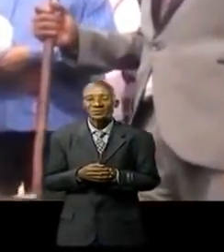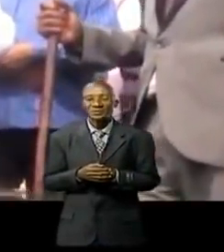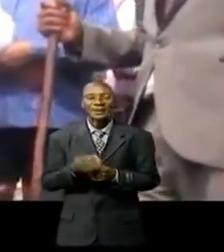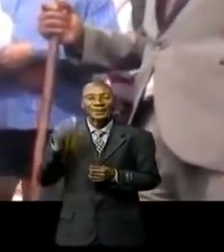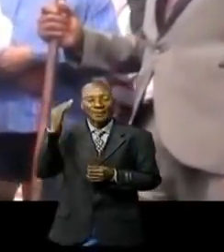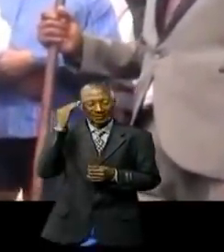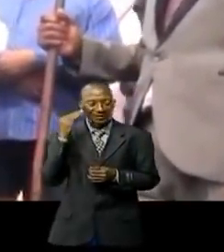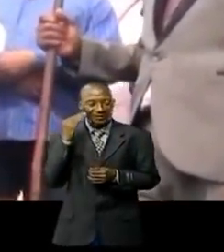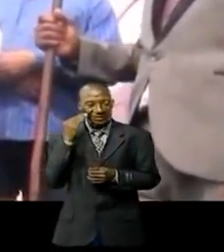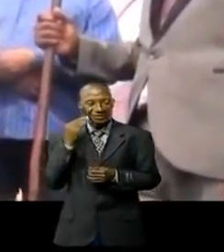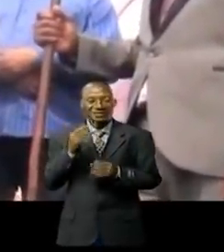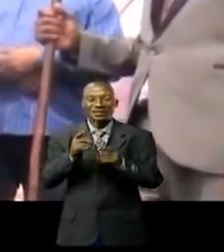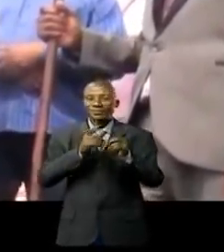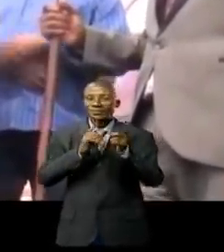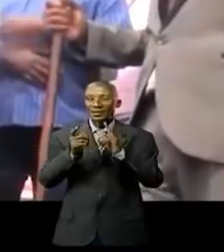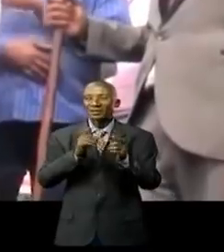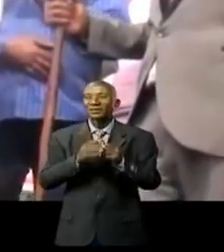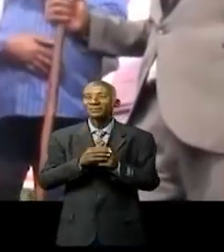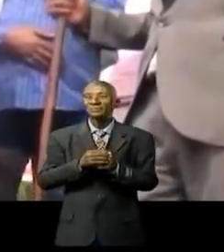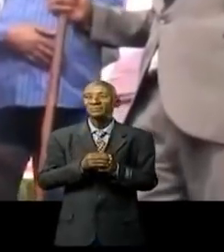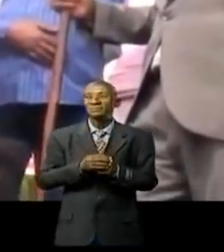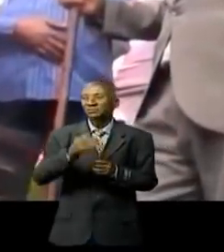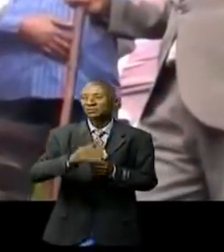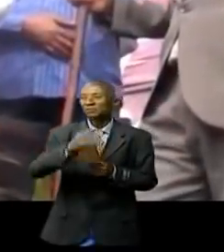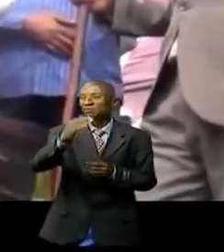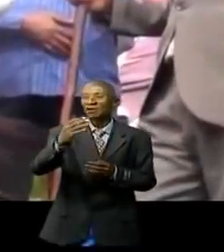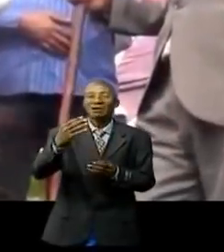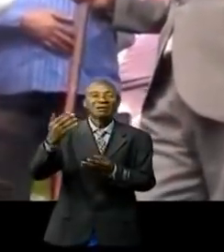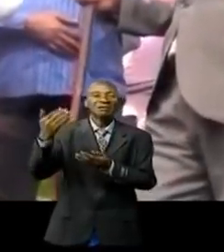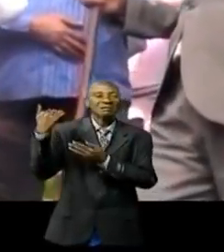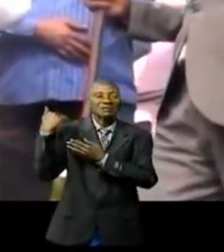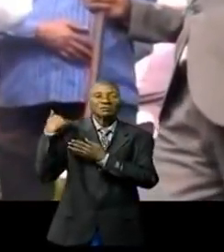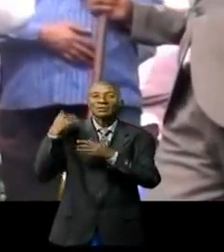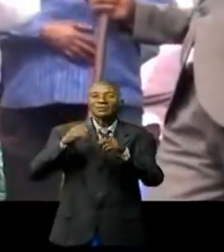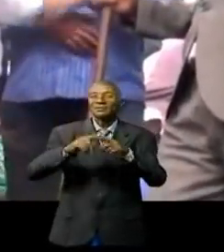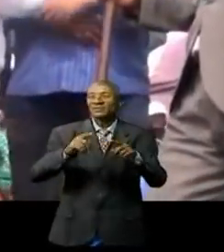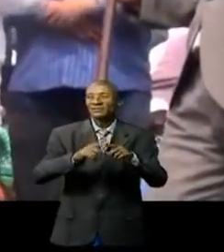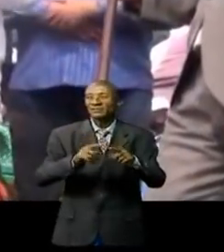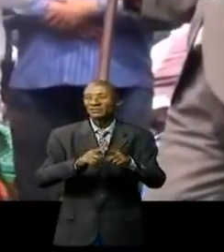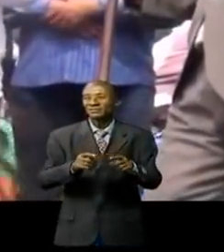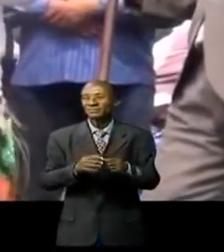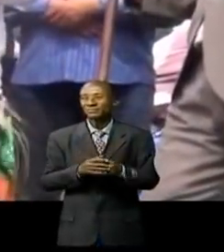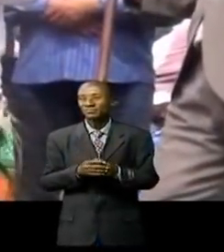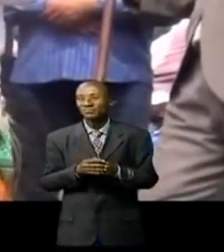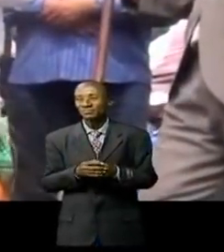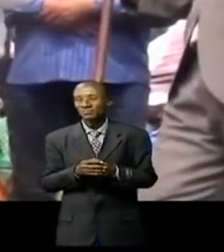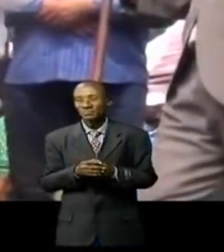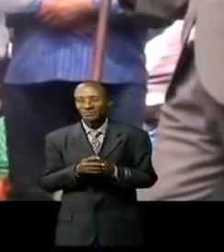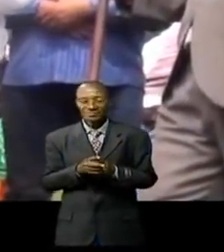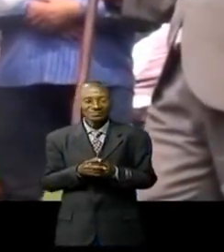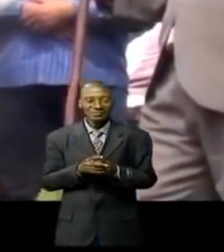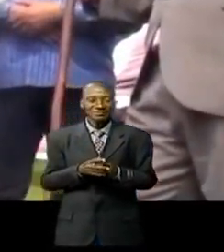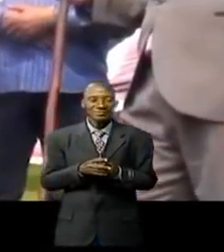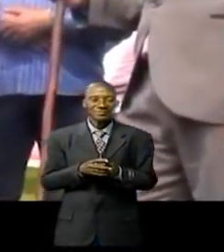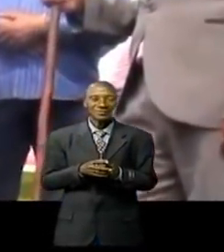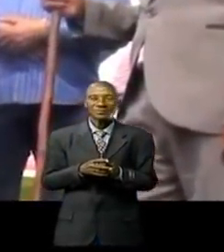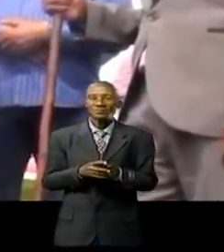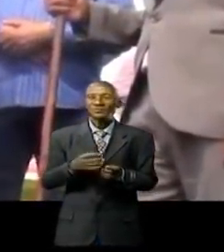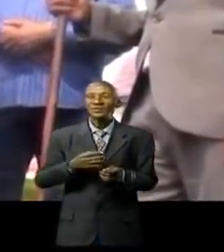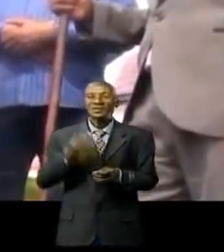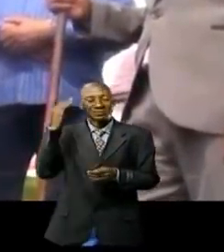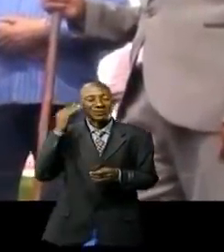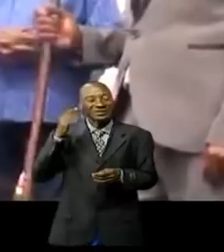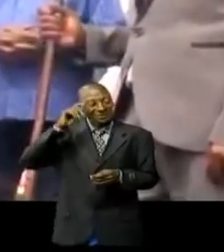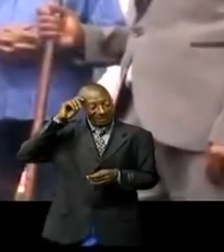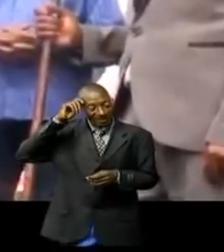cheo kabambi katika Congo ni Félix Antoine Tshisekedi, beau frère wetu. Il rappelle à cette